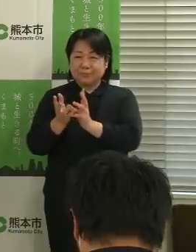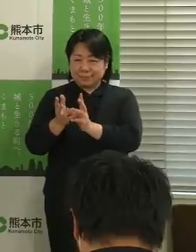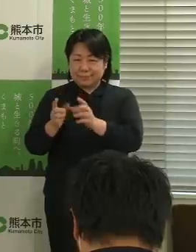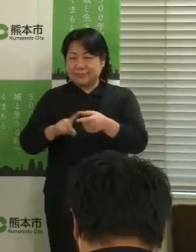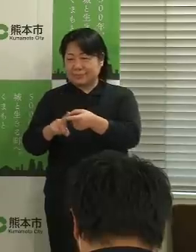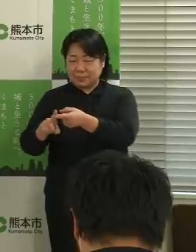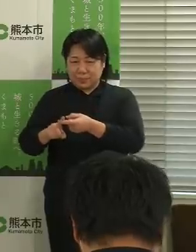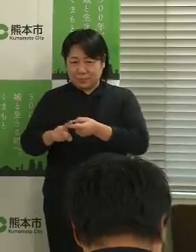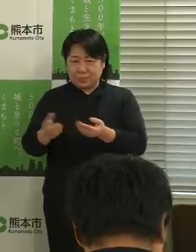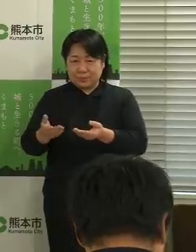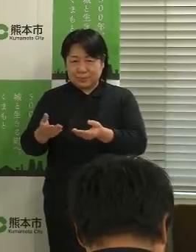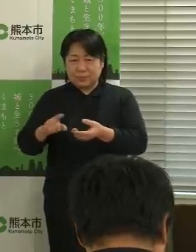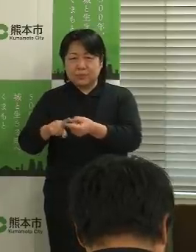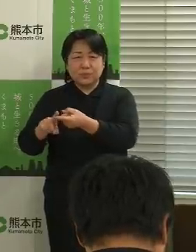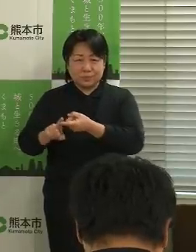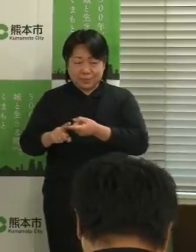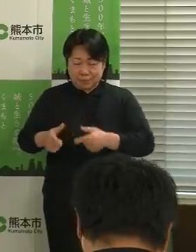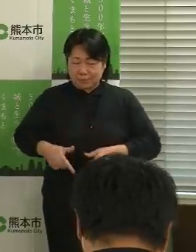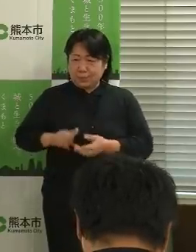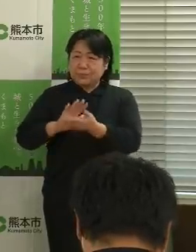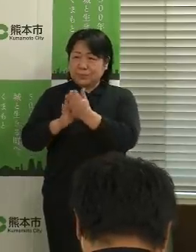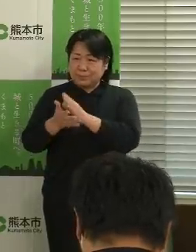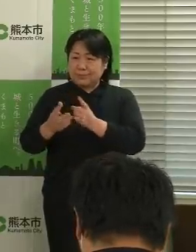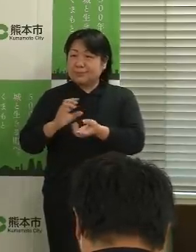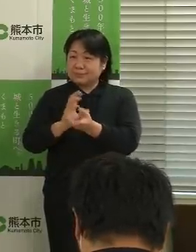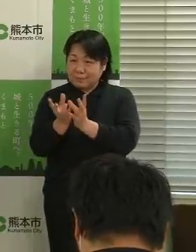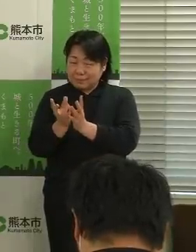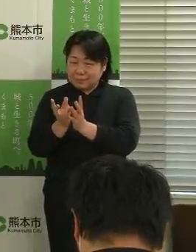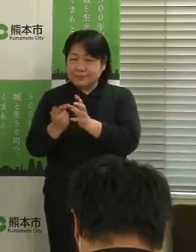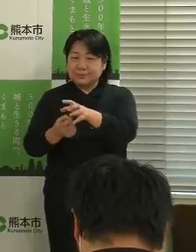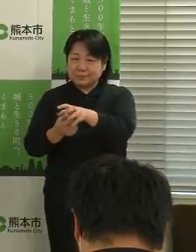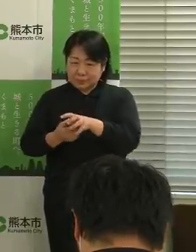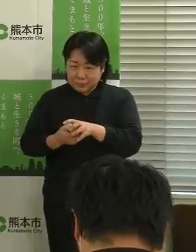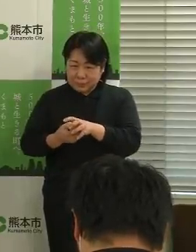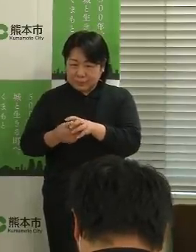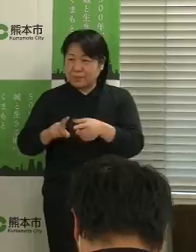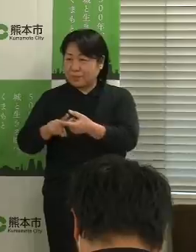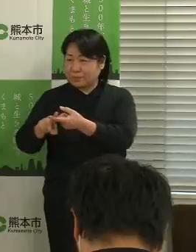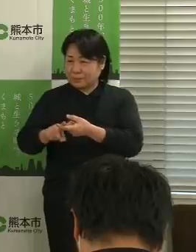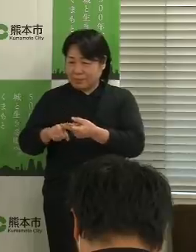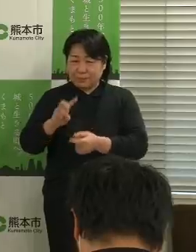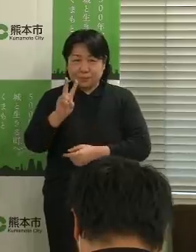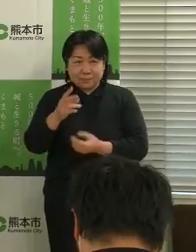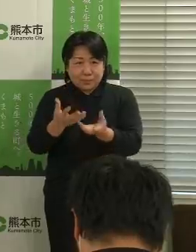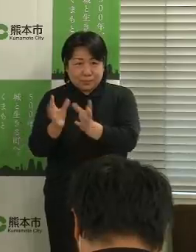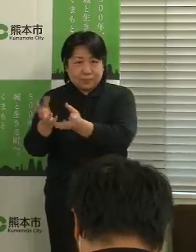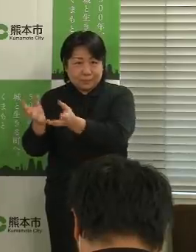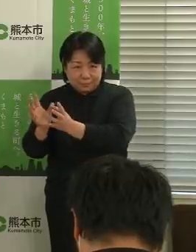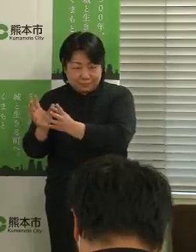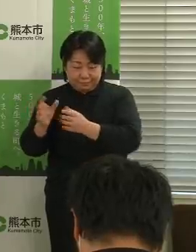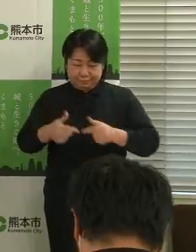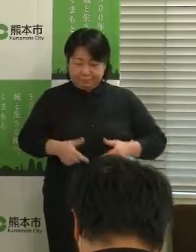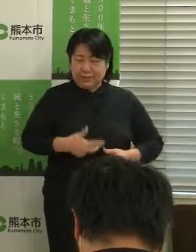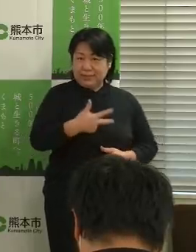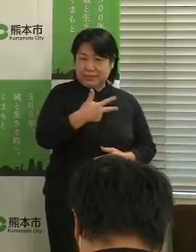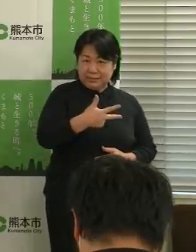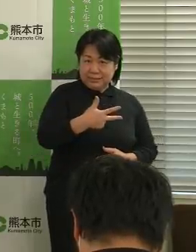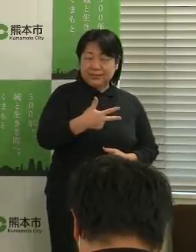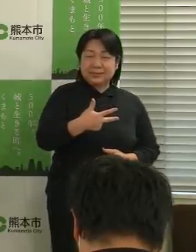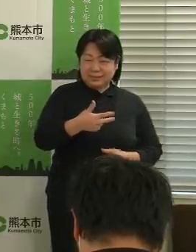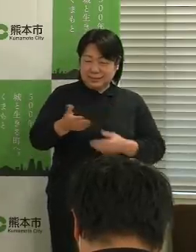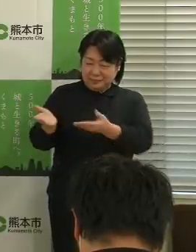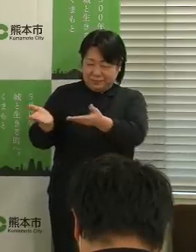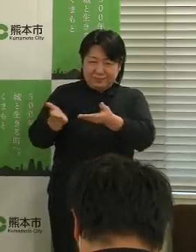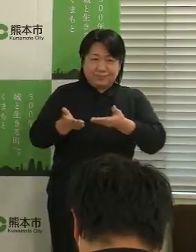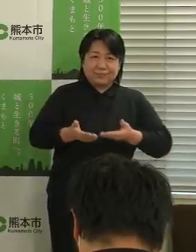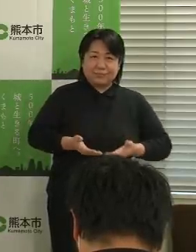また熊本県花期園芸農業協同組合の2つの団体から熊本市に対してい